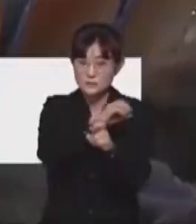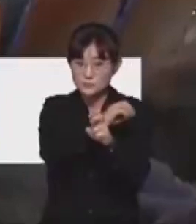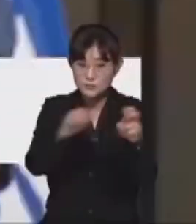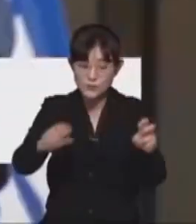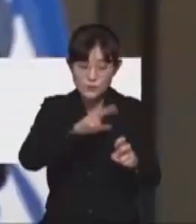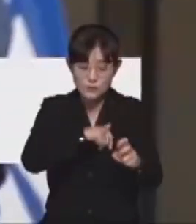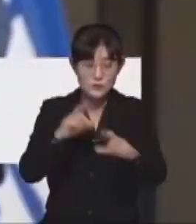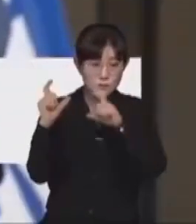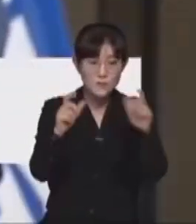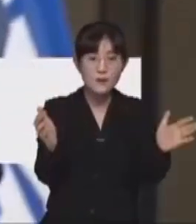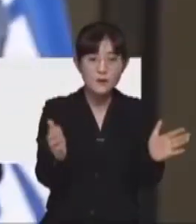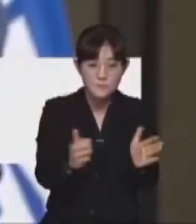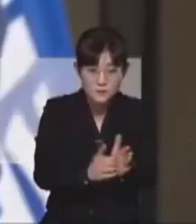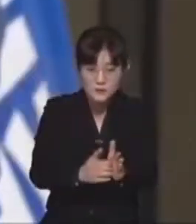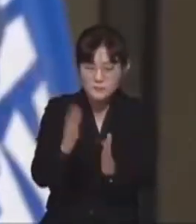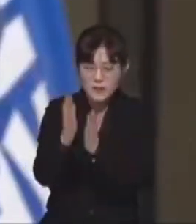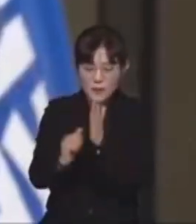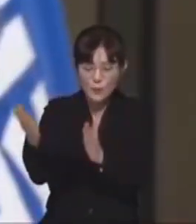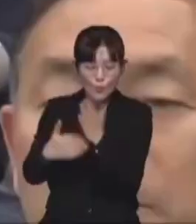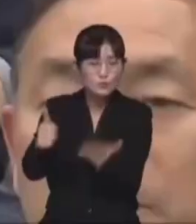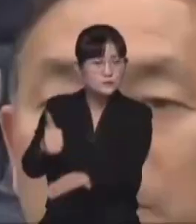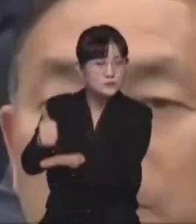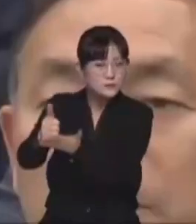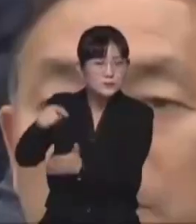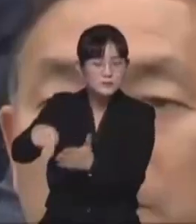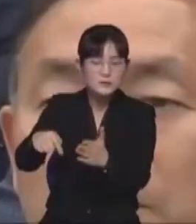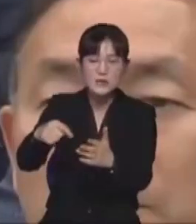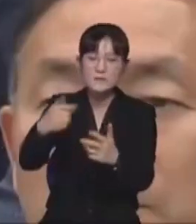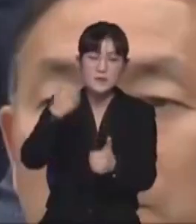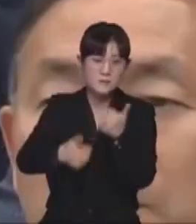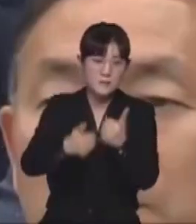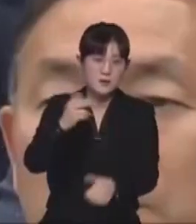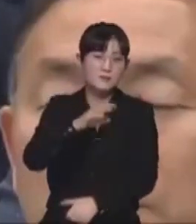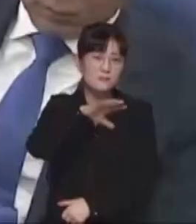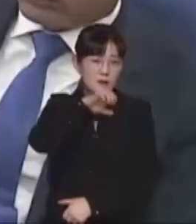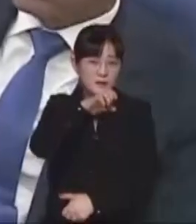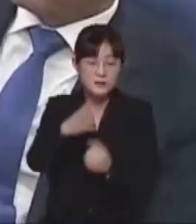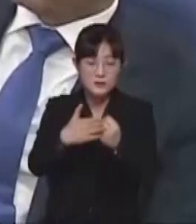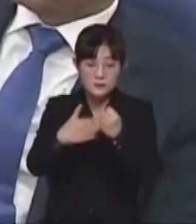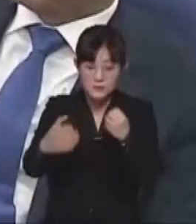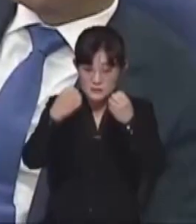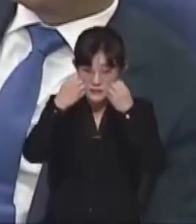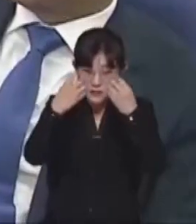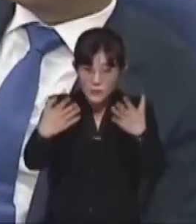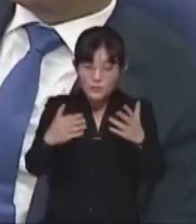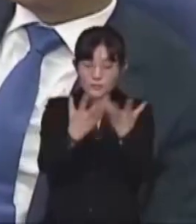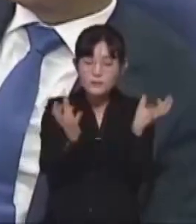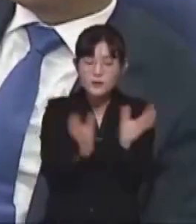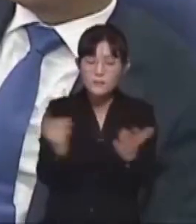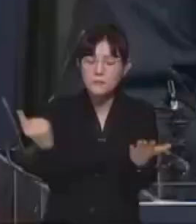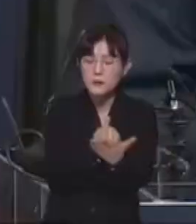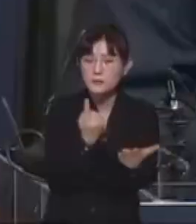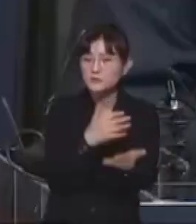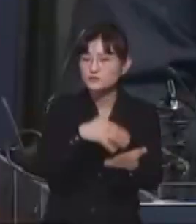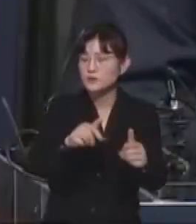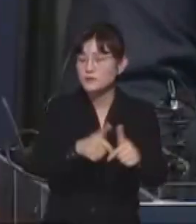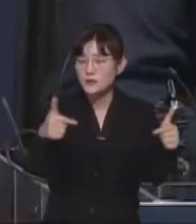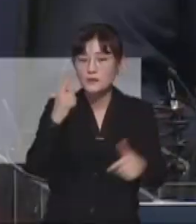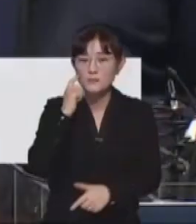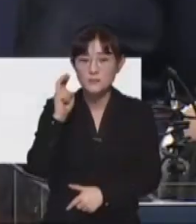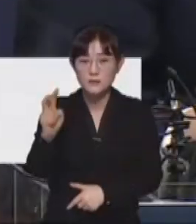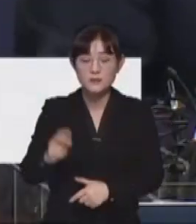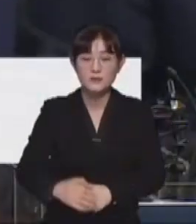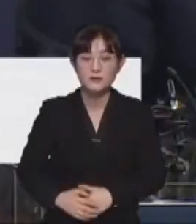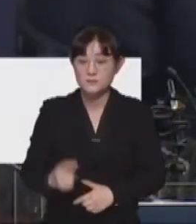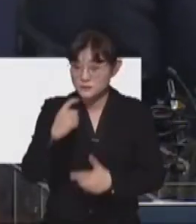알려지고 민주당 반발이 커지면서 새로운 미래가 대안 역할을 할 수 있다는 전망도 나옵니다. 여기에 대한 민주당